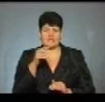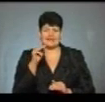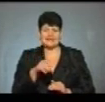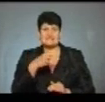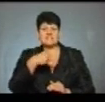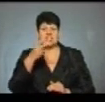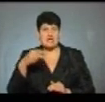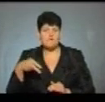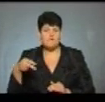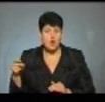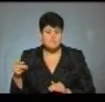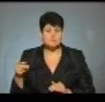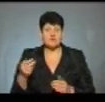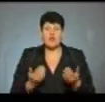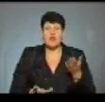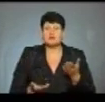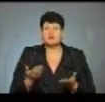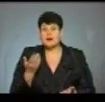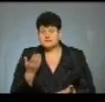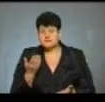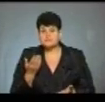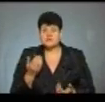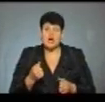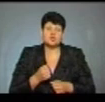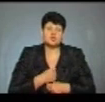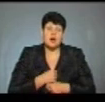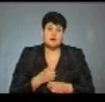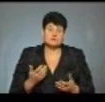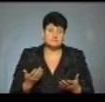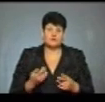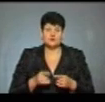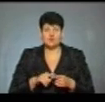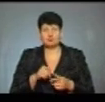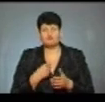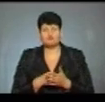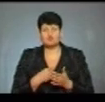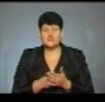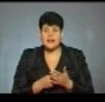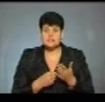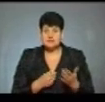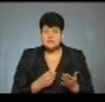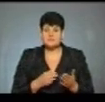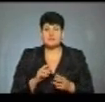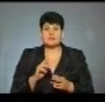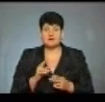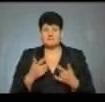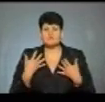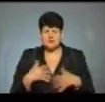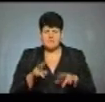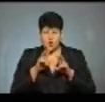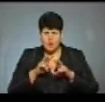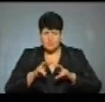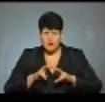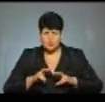4000 євро. От, але, на жаль, в цьому бюджеті, як теж вже